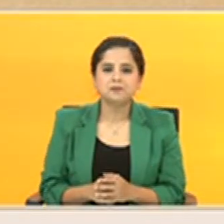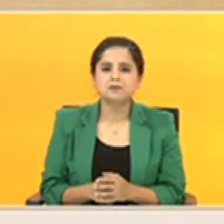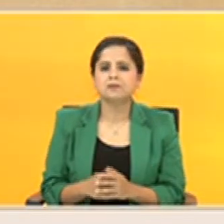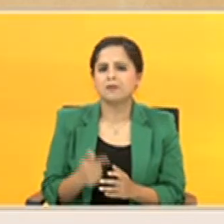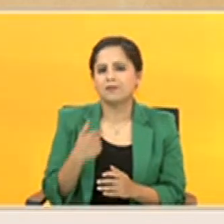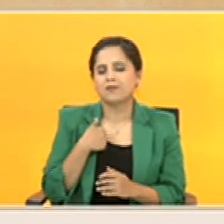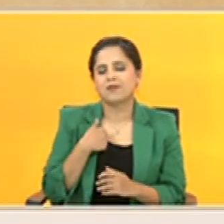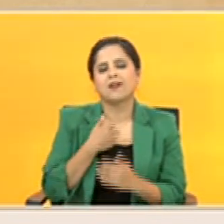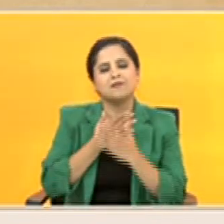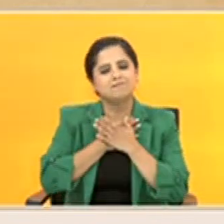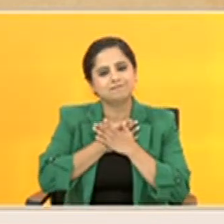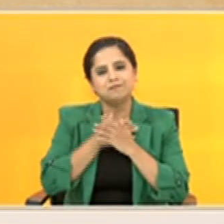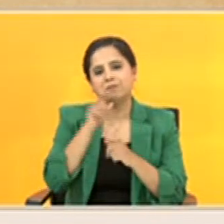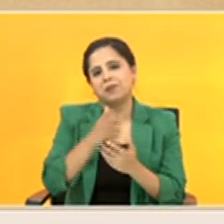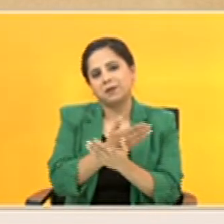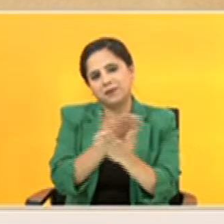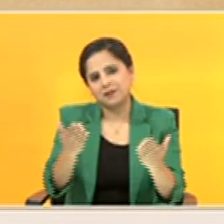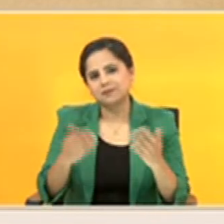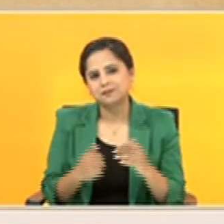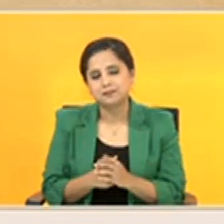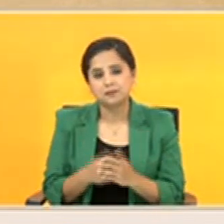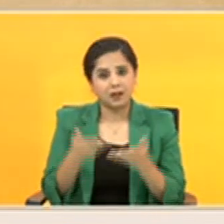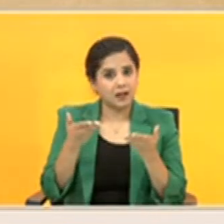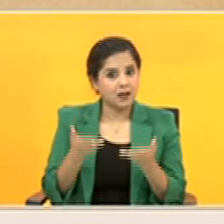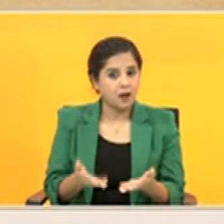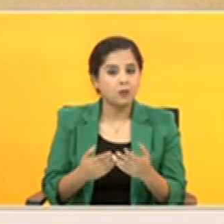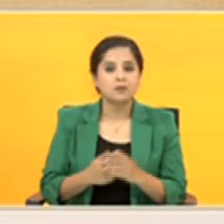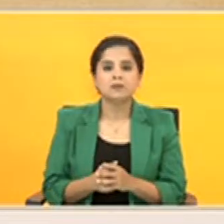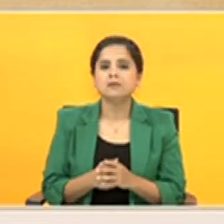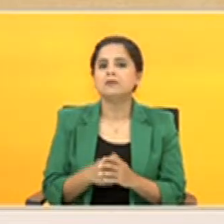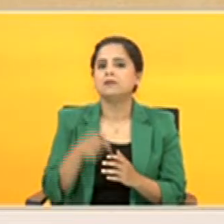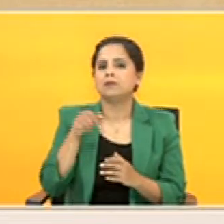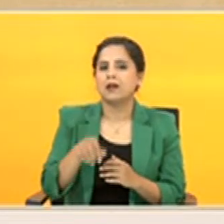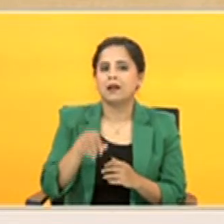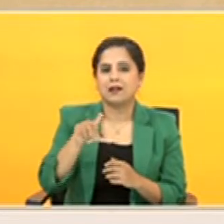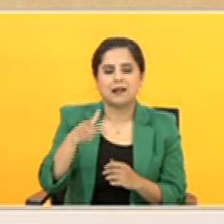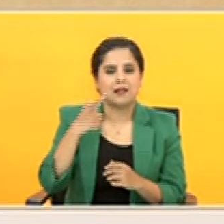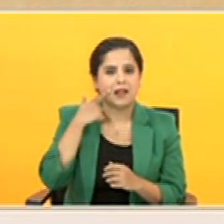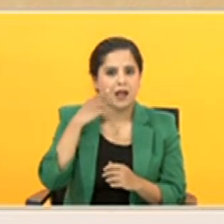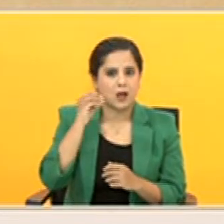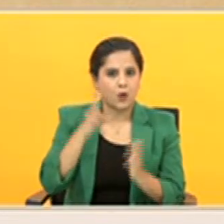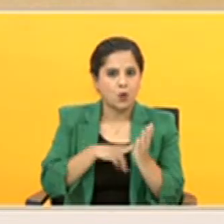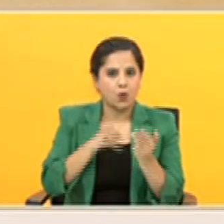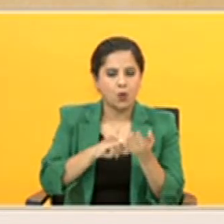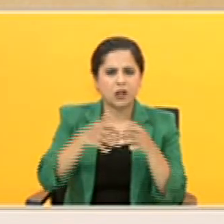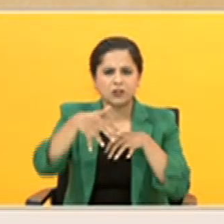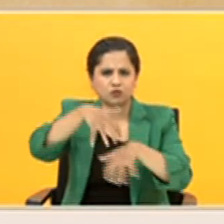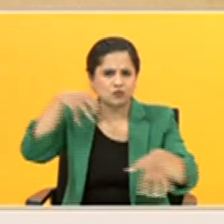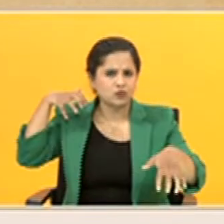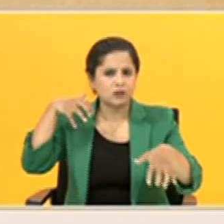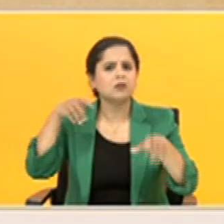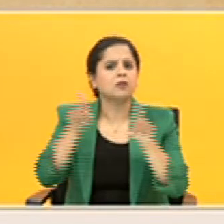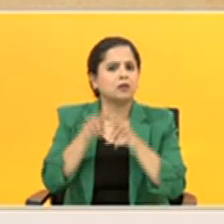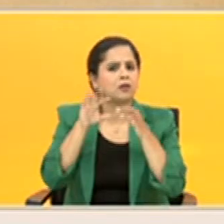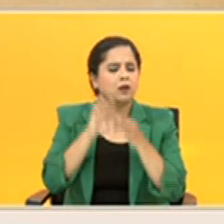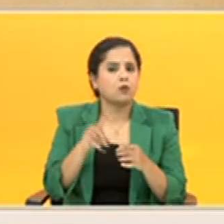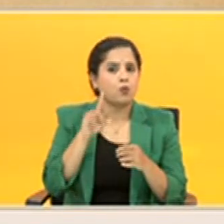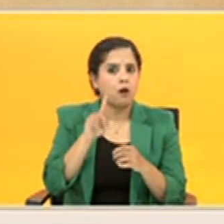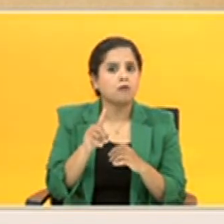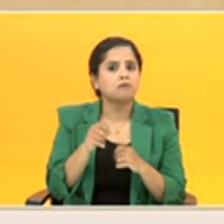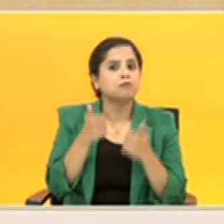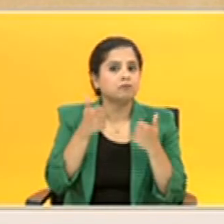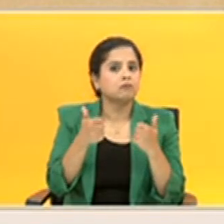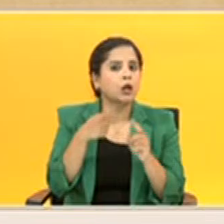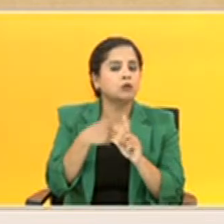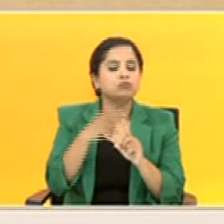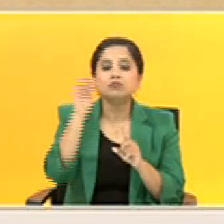मेरे प्यारे देशवासियों, अब मैं लायंस, शेरों से जुड़ी एक बड़ी अच्छी खबर